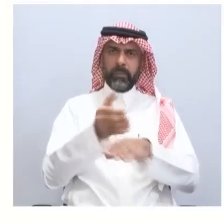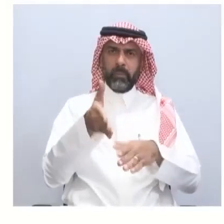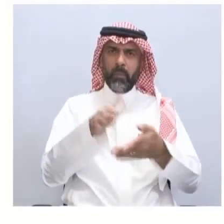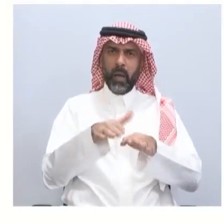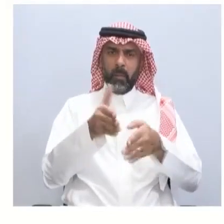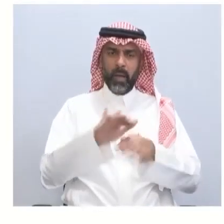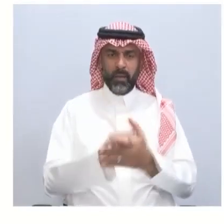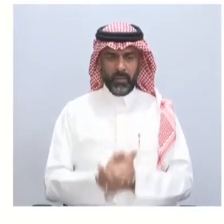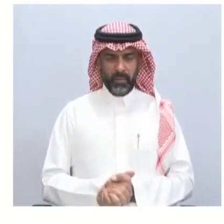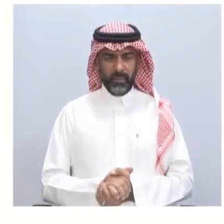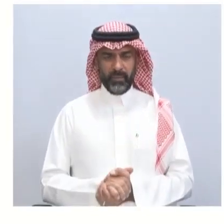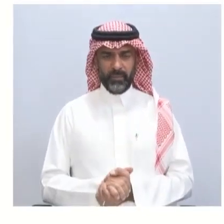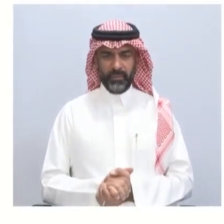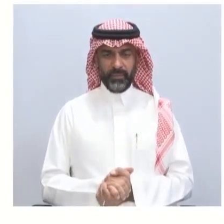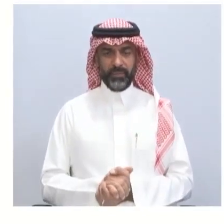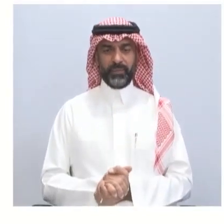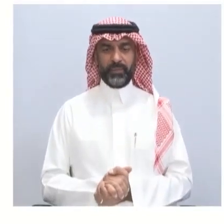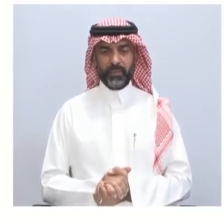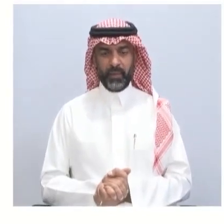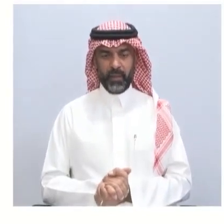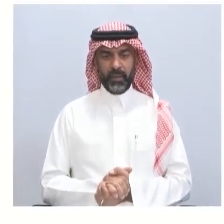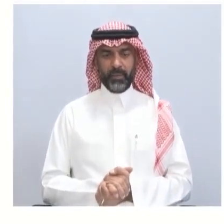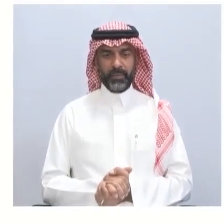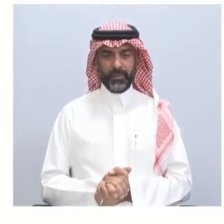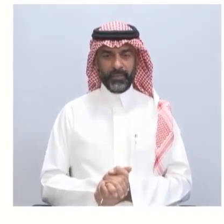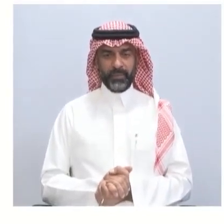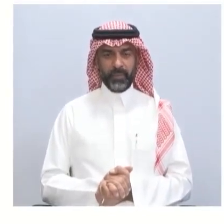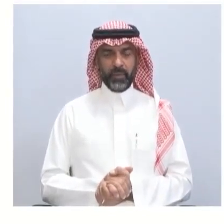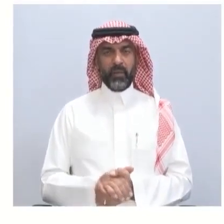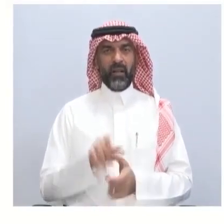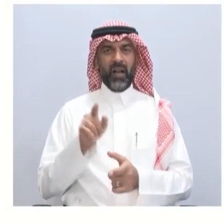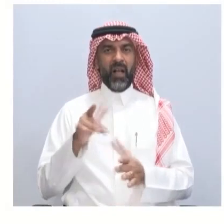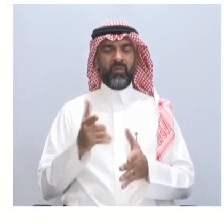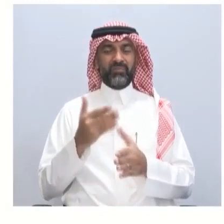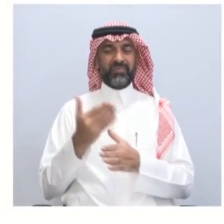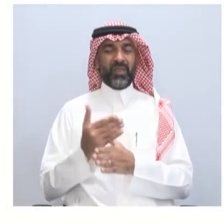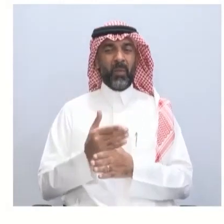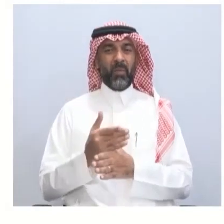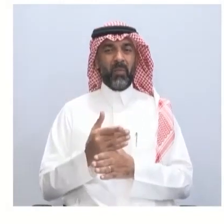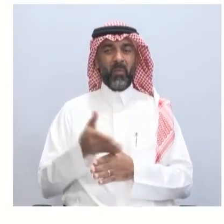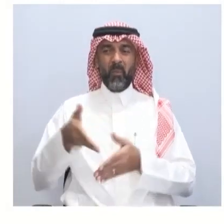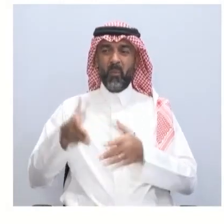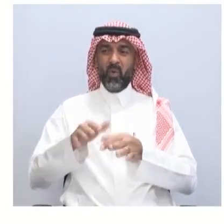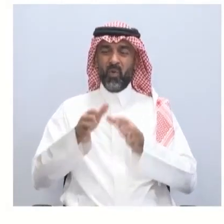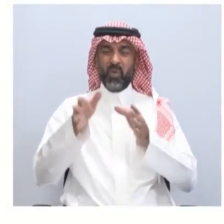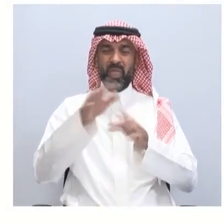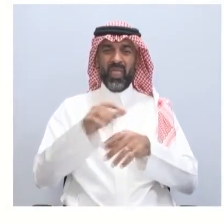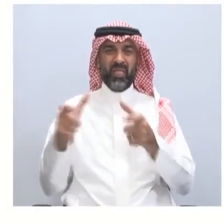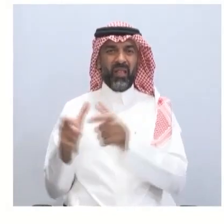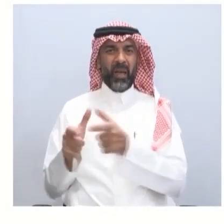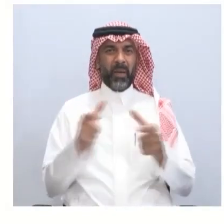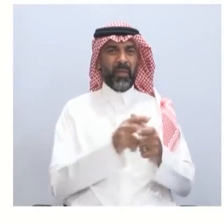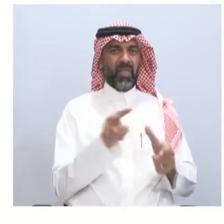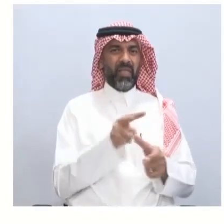ممتازين ادى ذلك الى نهايه ماذا هاتين القبيلتين وبقى اثارهما